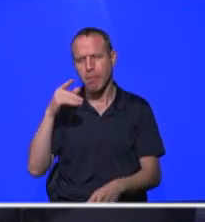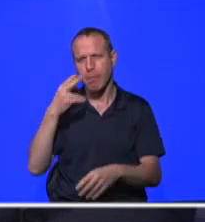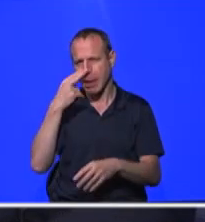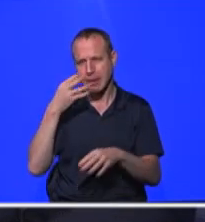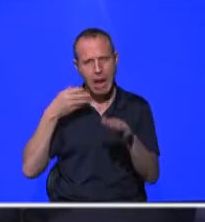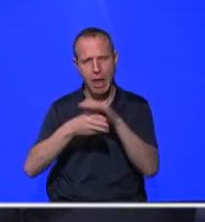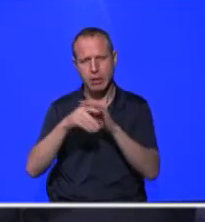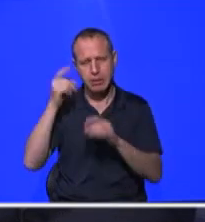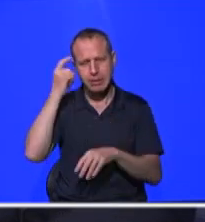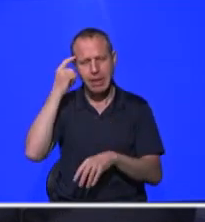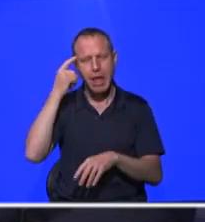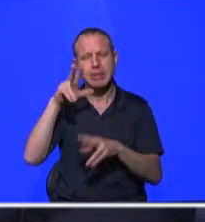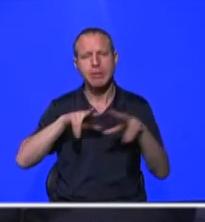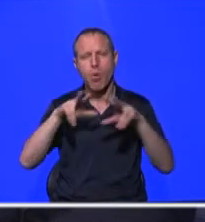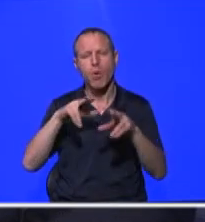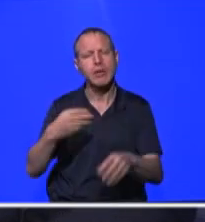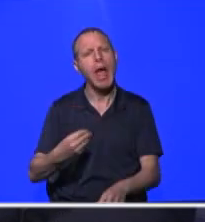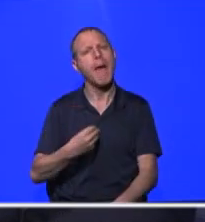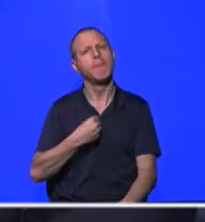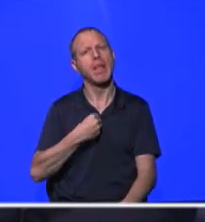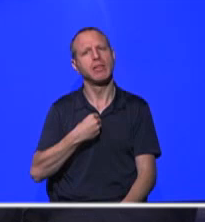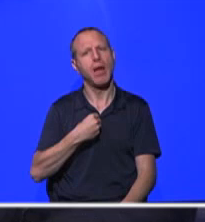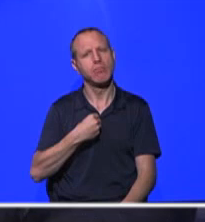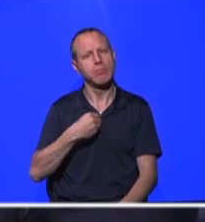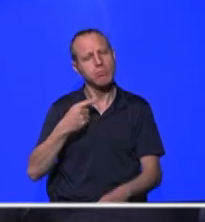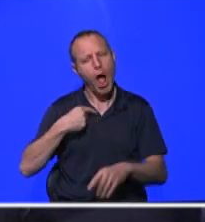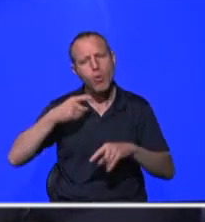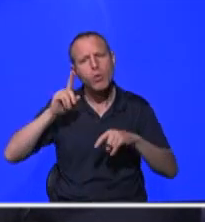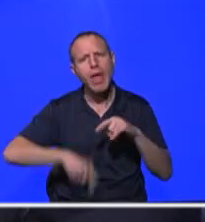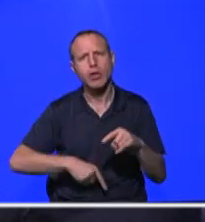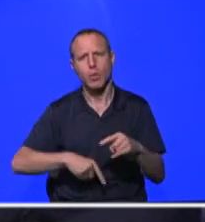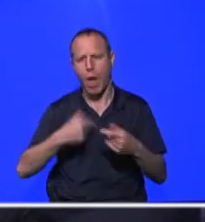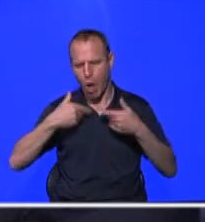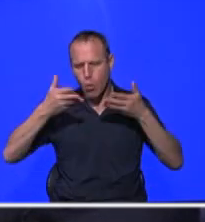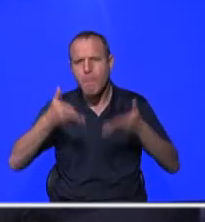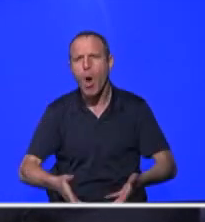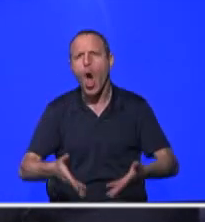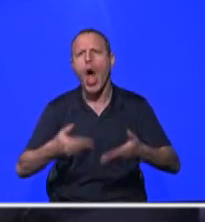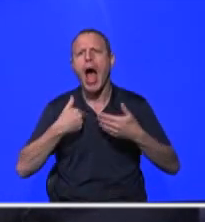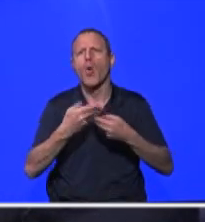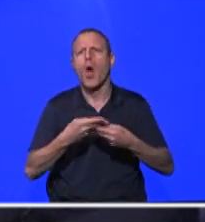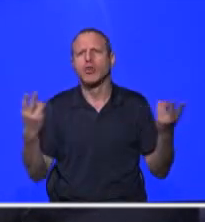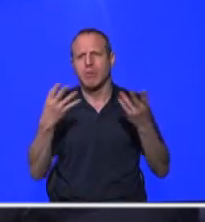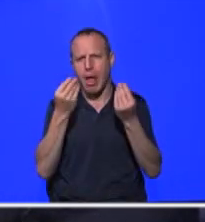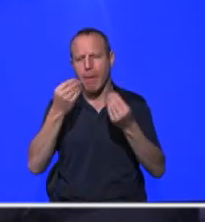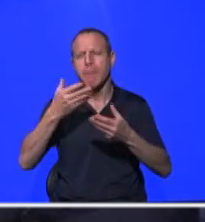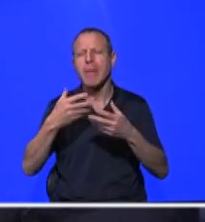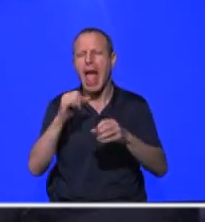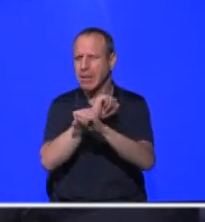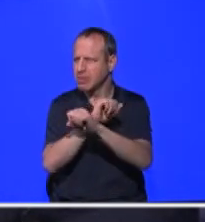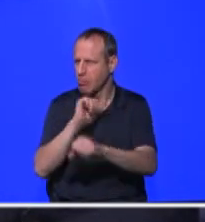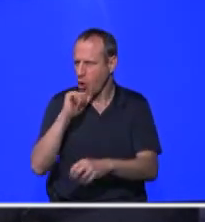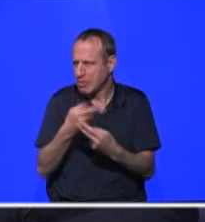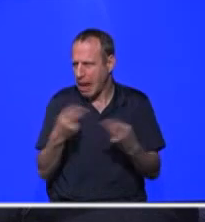זה באמת את האמפתיה של טעינו. הנה אנחנו פה, חשופים. יש המון אסירים שלא רוצים להיחשף